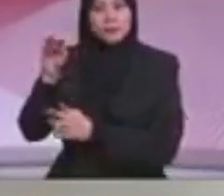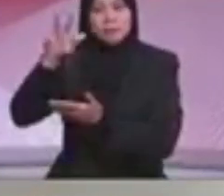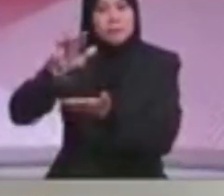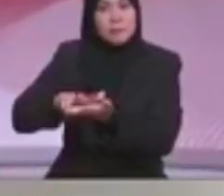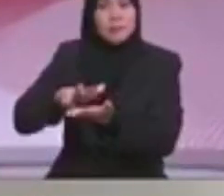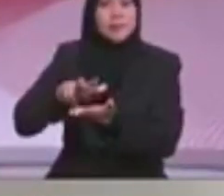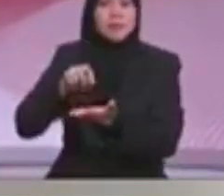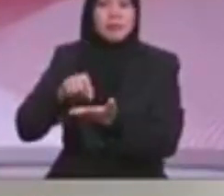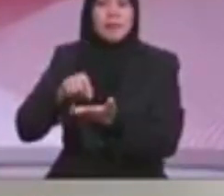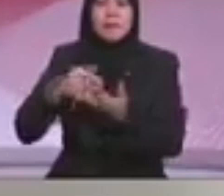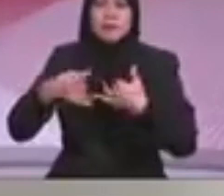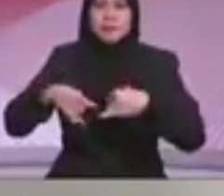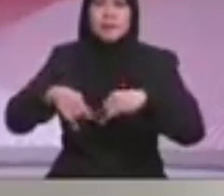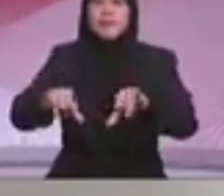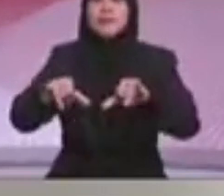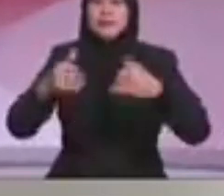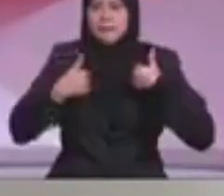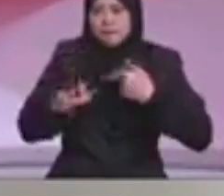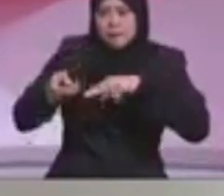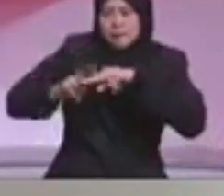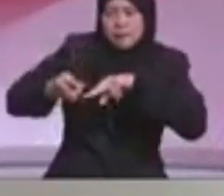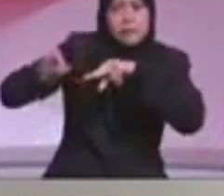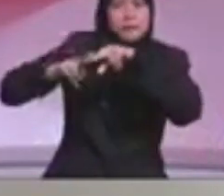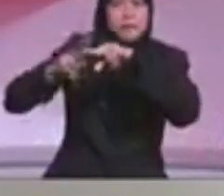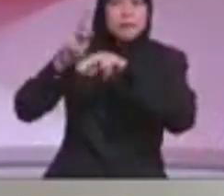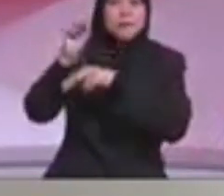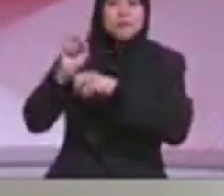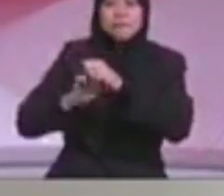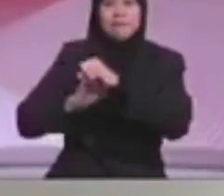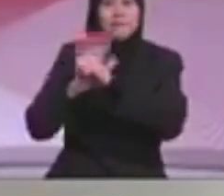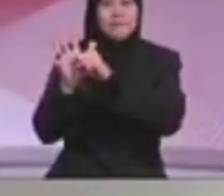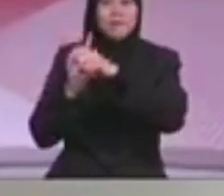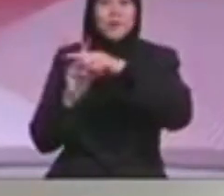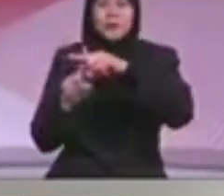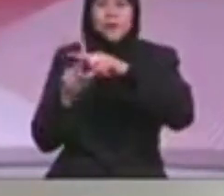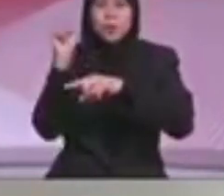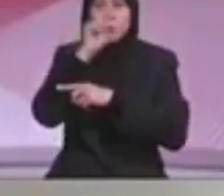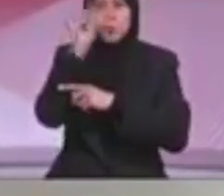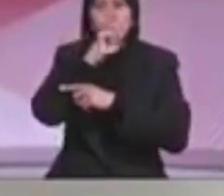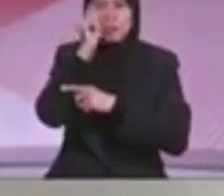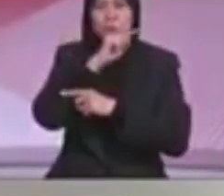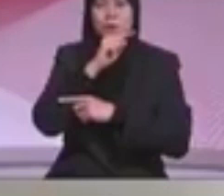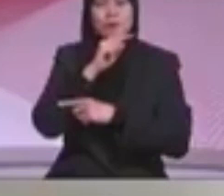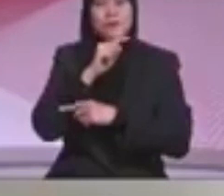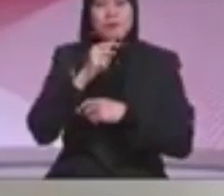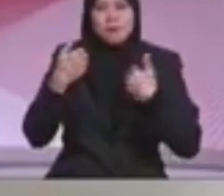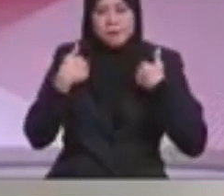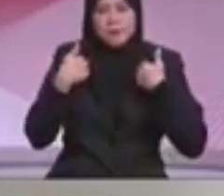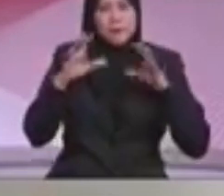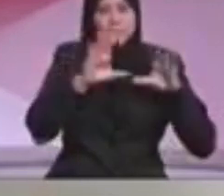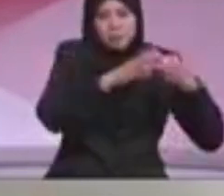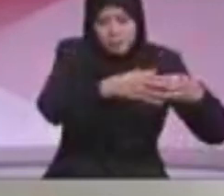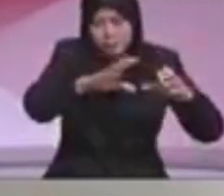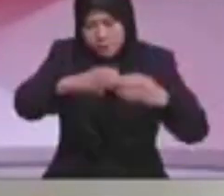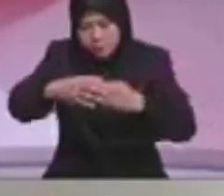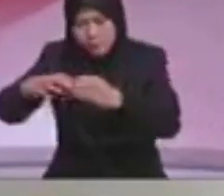mengesahkan masih terdapat peningkatan kes COVID positif yang ketara daripada beberapa kluster